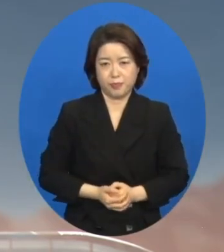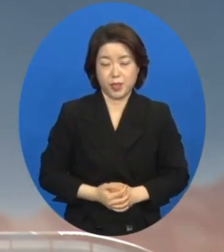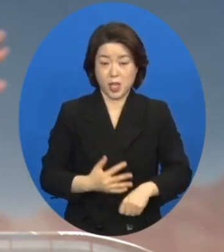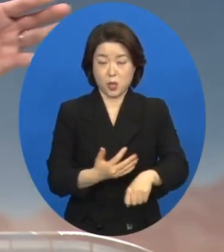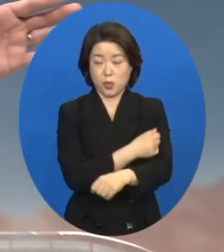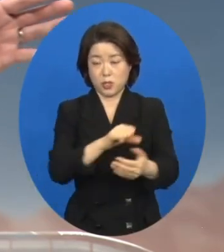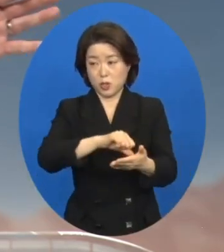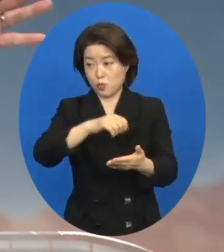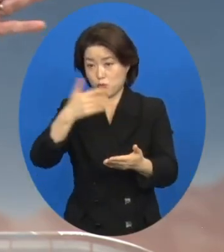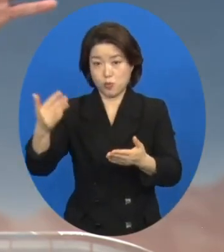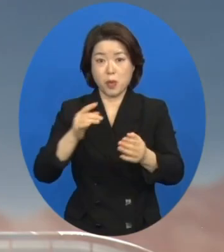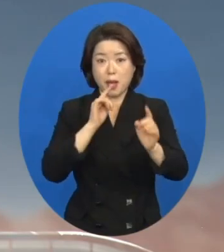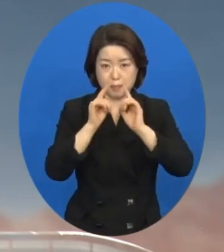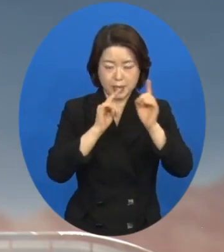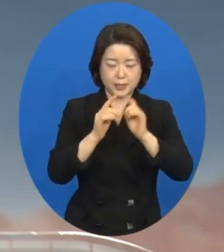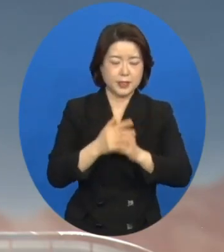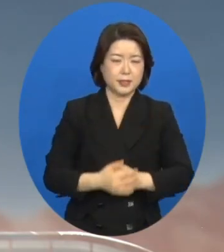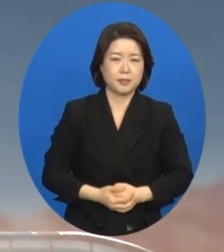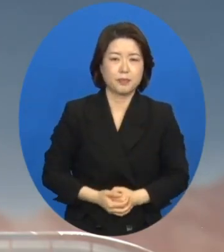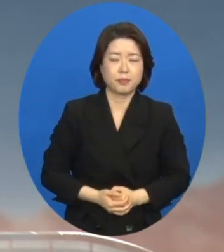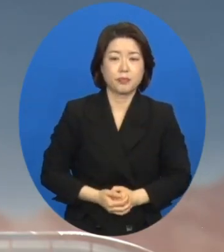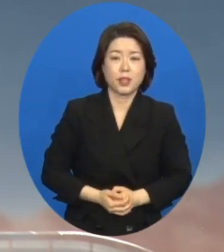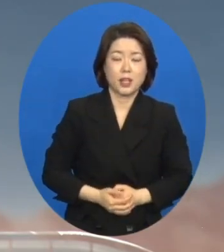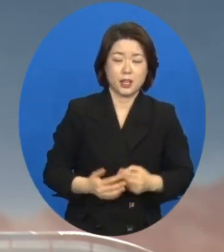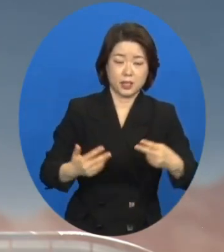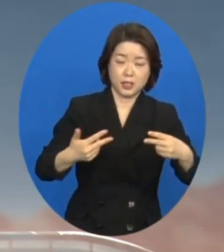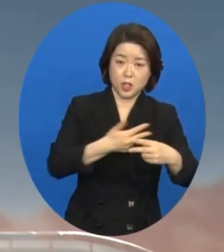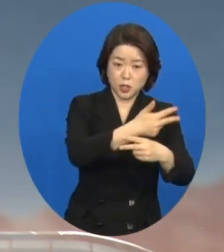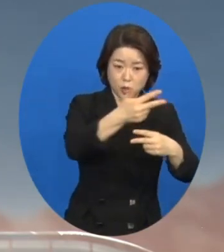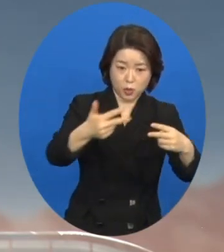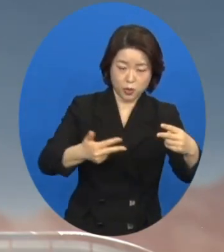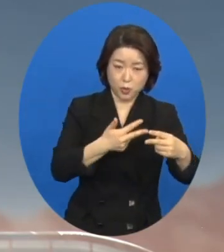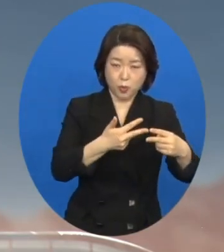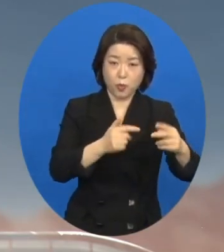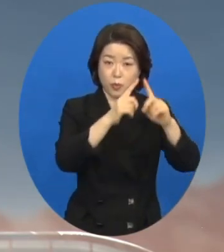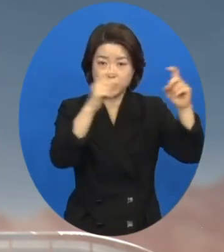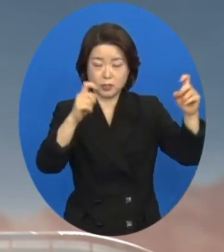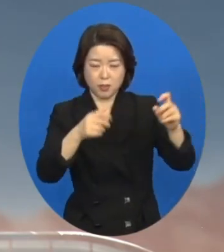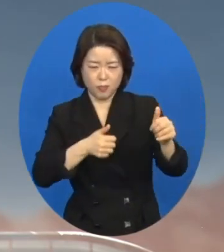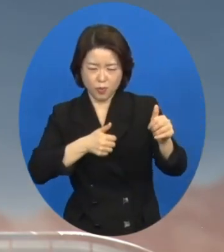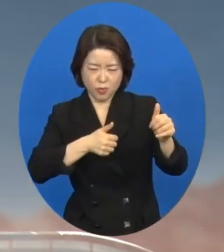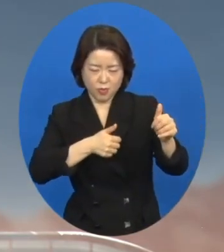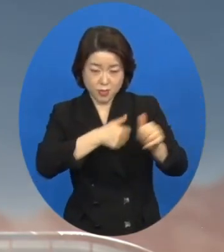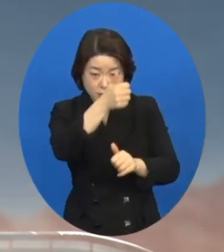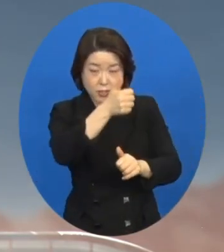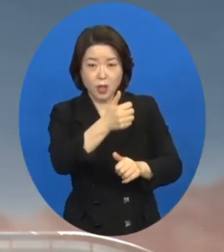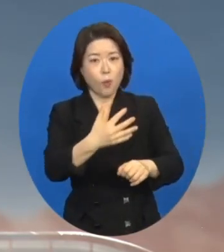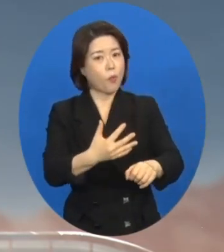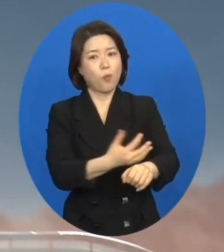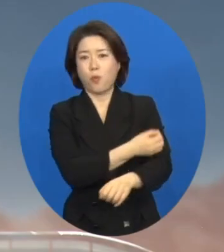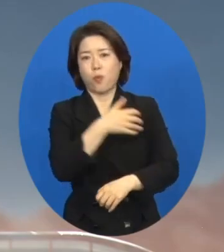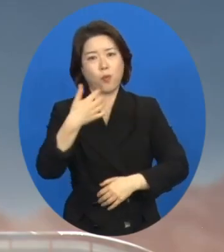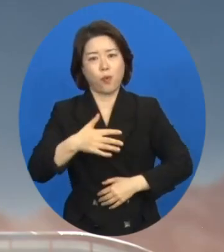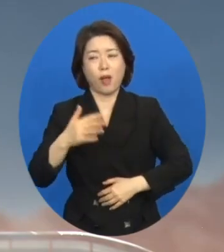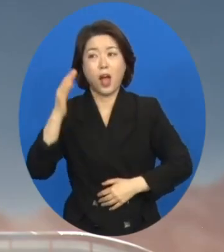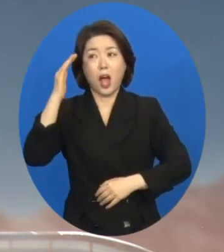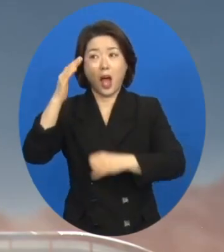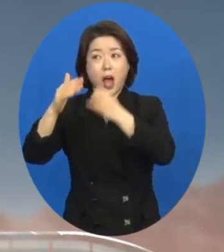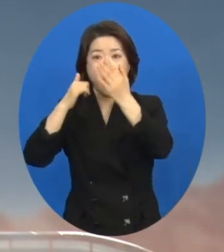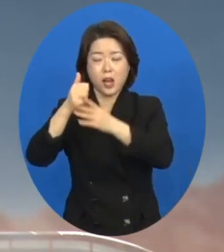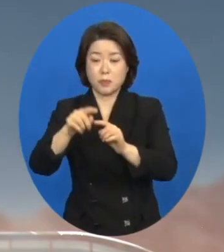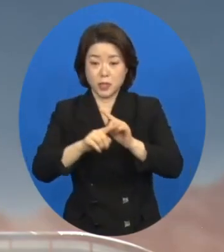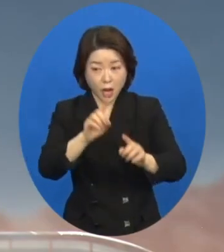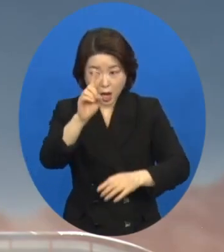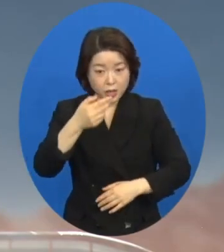말씀이에요. 지난주에 다룬 것처럼 여리고 성의 놀라운 승리, 정말 하나님께서 칼 하나 들지